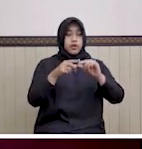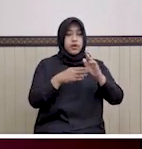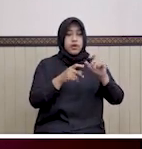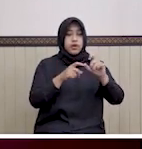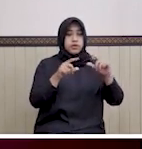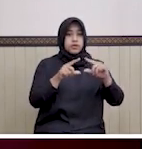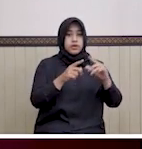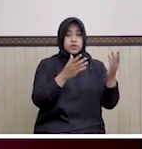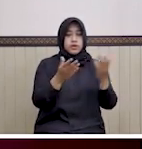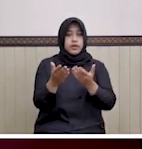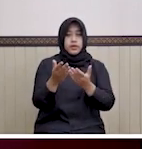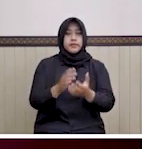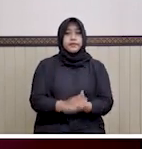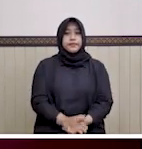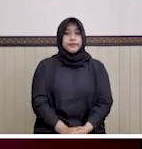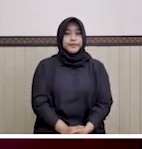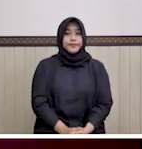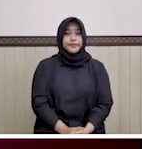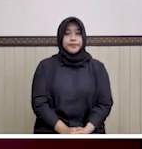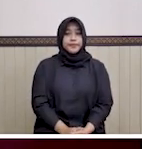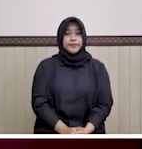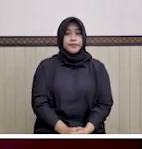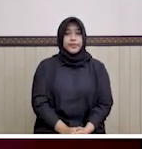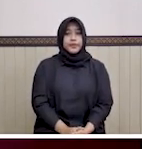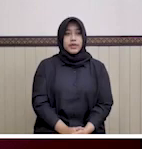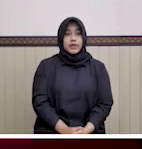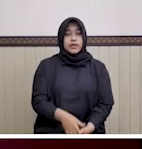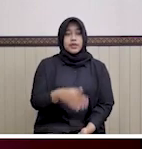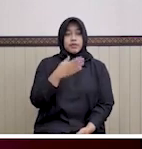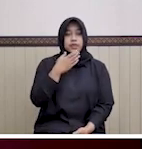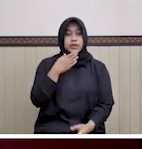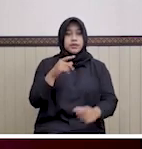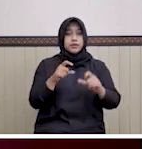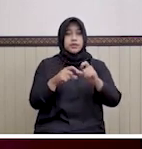silahkan silahkan mbak Ah